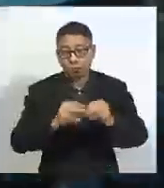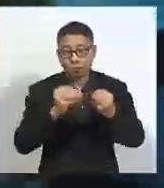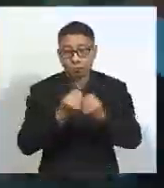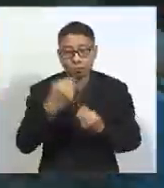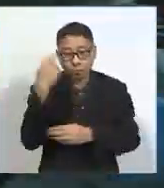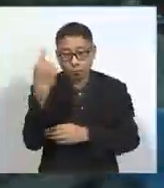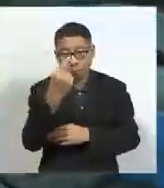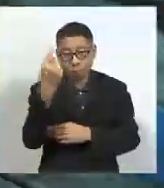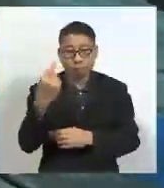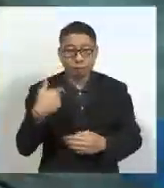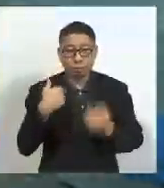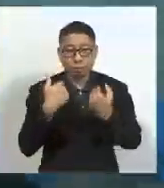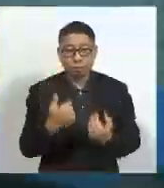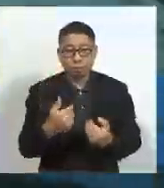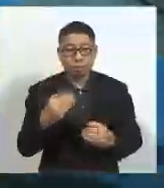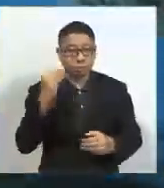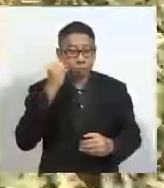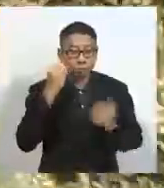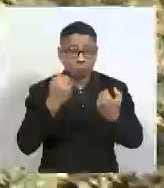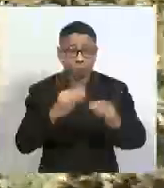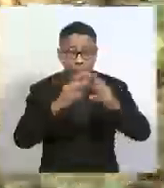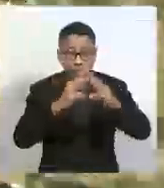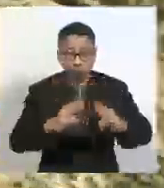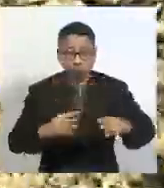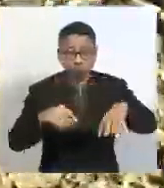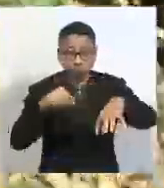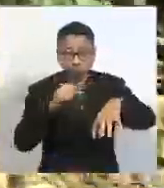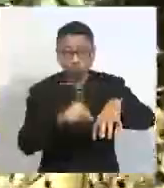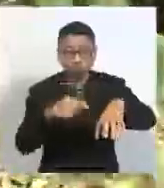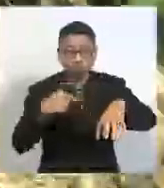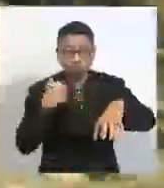ที่ยวโอท็อปนวัดวิถีบ้านท่าวัดเหนือคืออีกหนึ่งทางเ